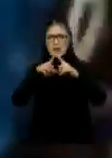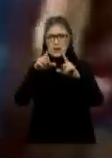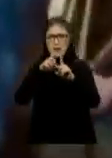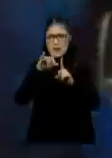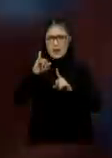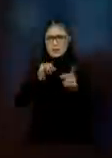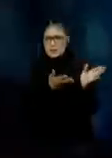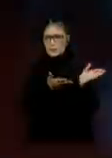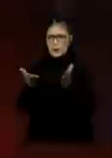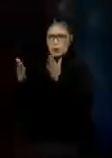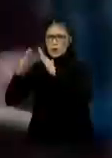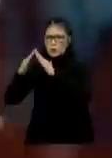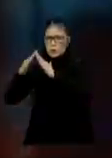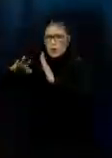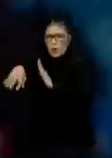Jawa Barat.